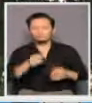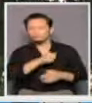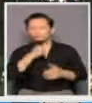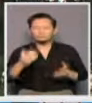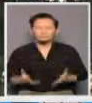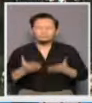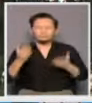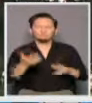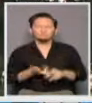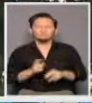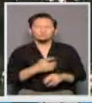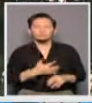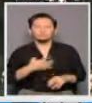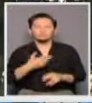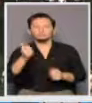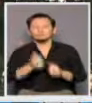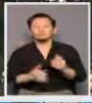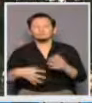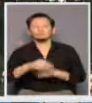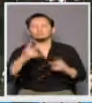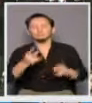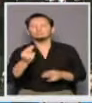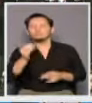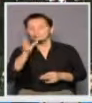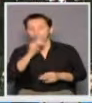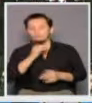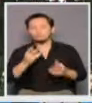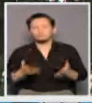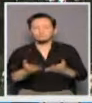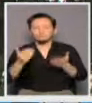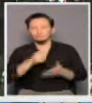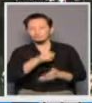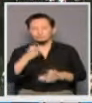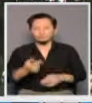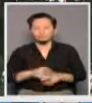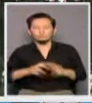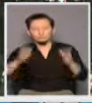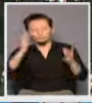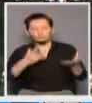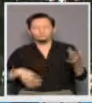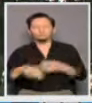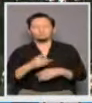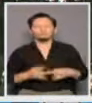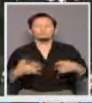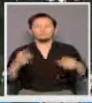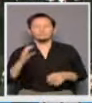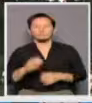жертвоприношение, которое должен совершить каждый человек, чей достаток позволяет это сделать. Всех мусульман поздравляю с праздником.